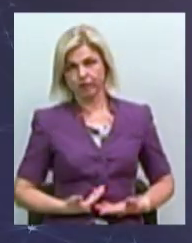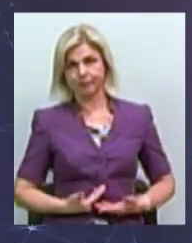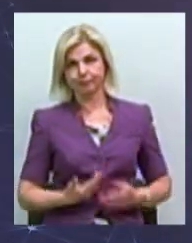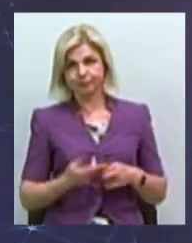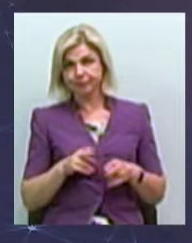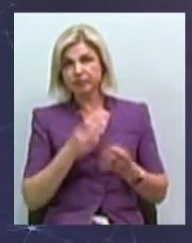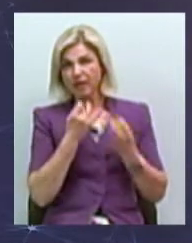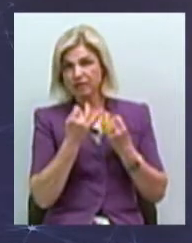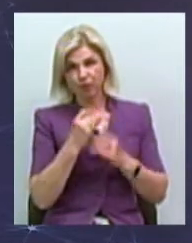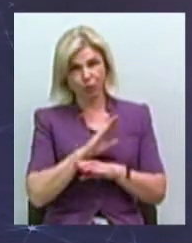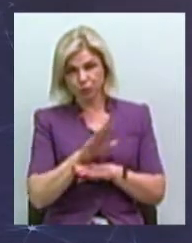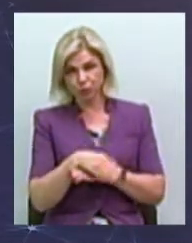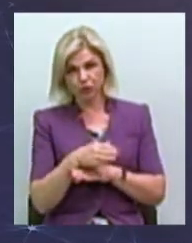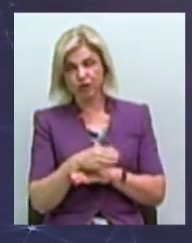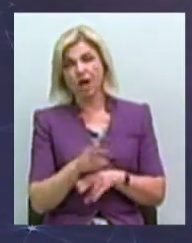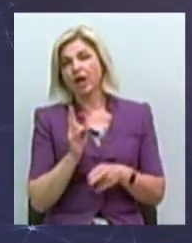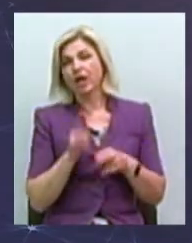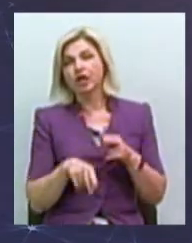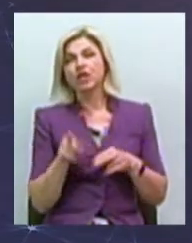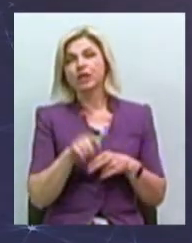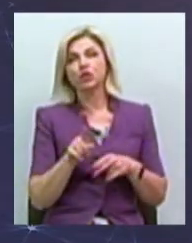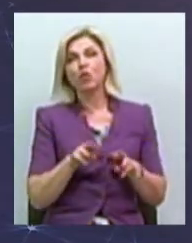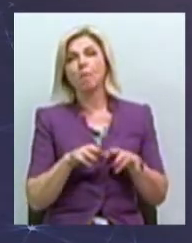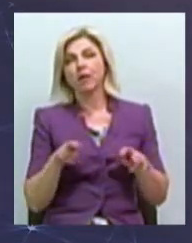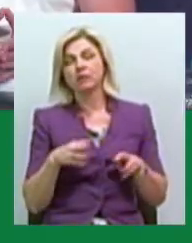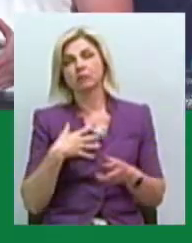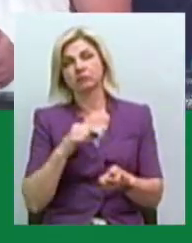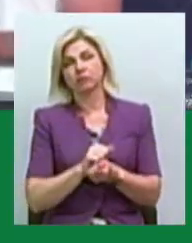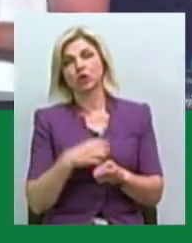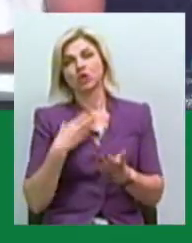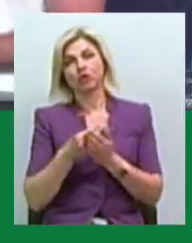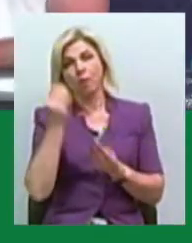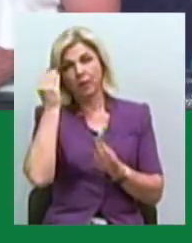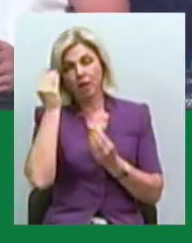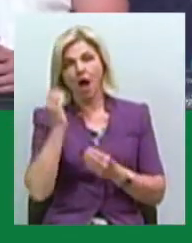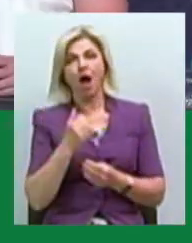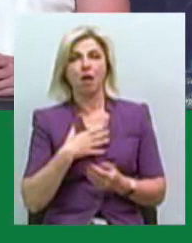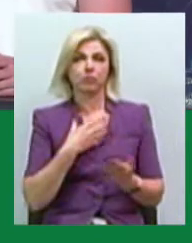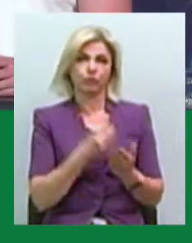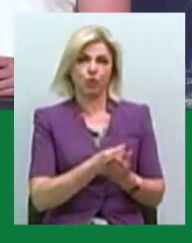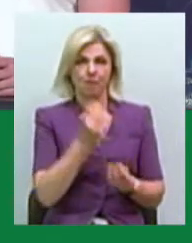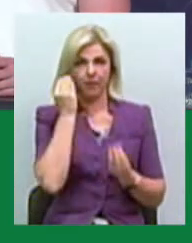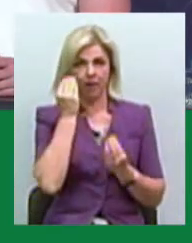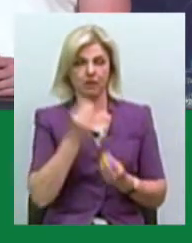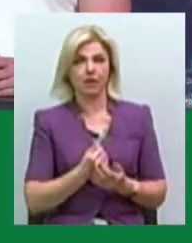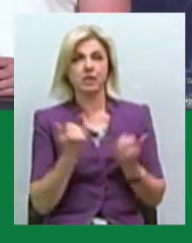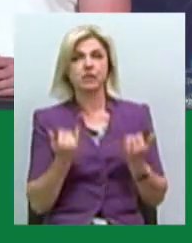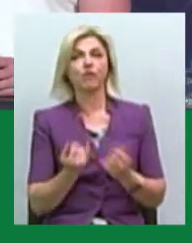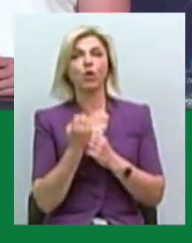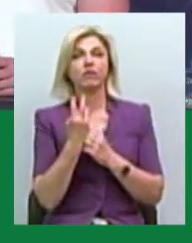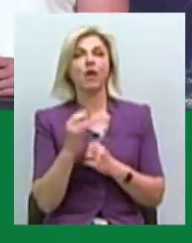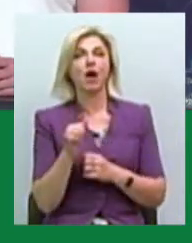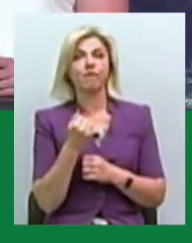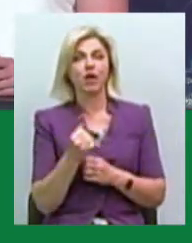нічим. Закінчилась тим, що міністр залишився при своїй думці, ми поїхали, залишились при своїй думці. Сьогодні, 12 серпня, безпосередньо,